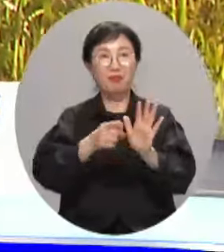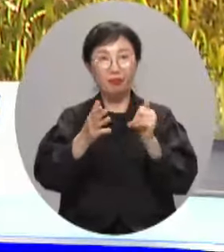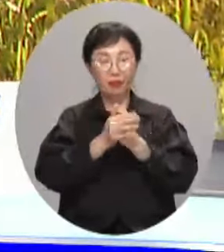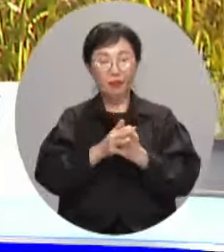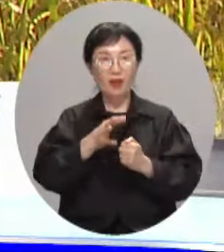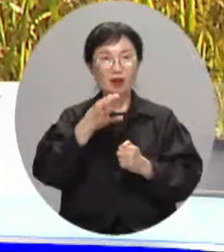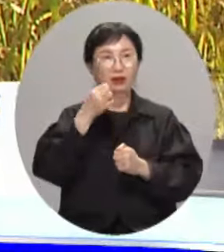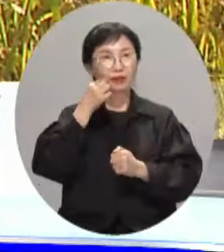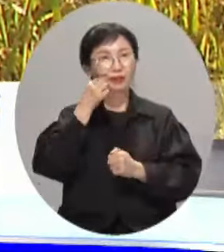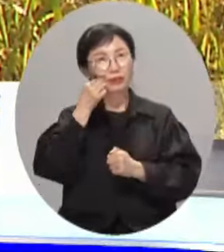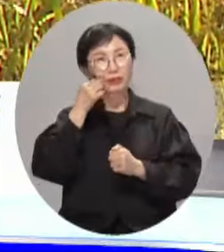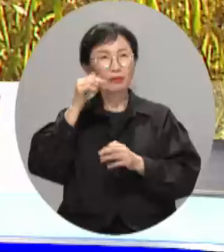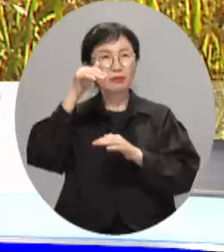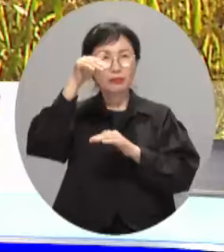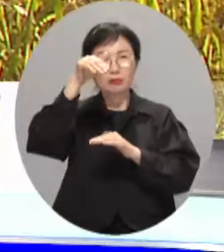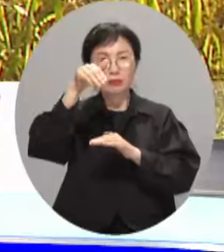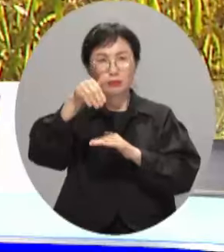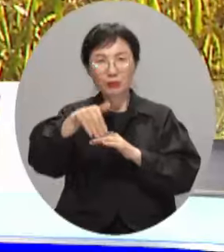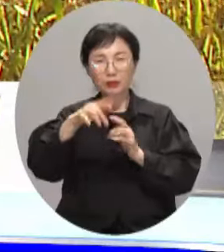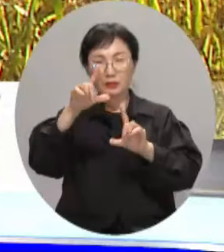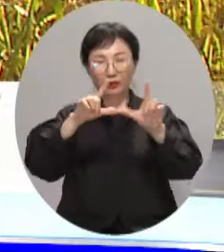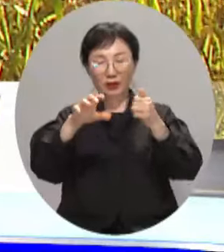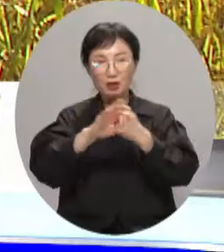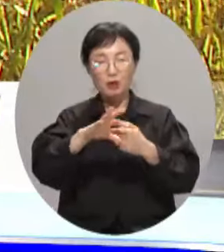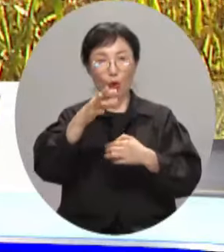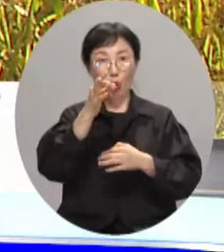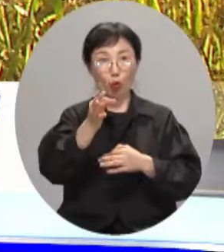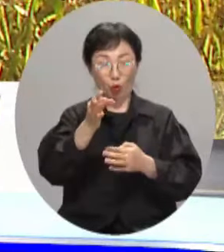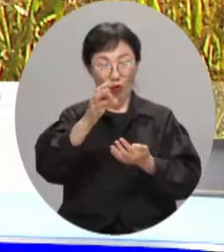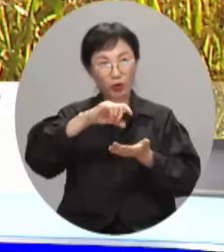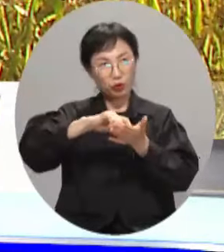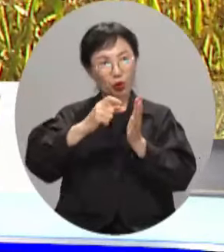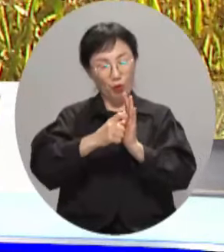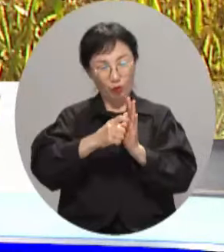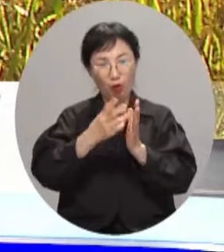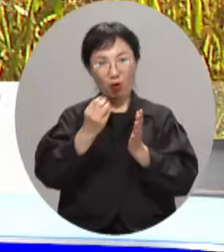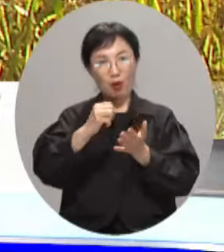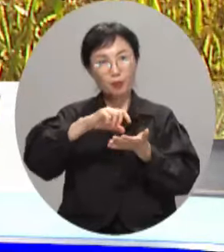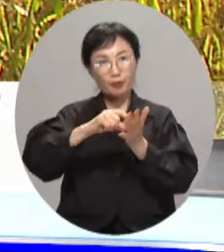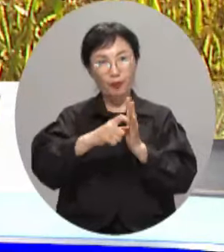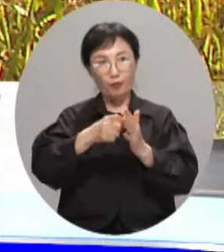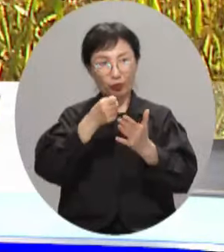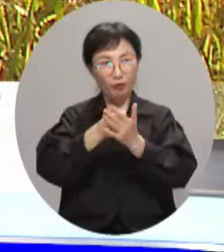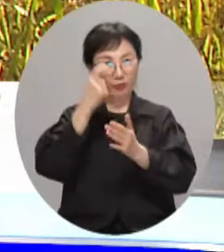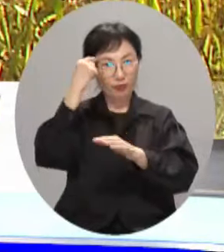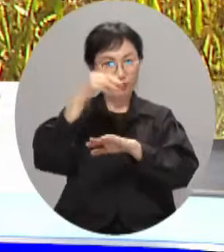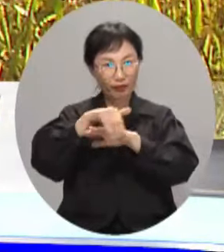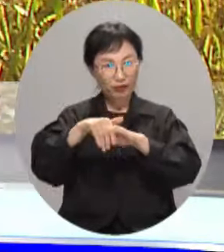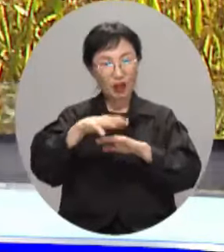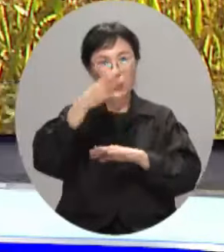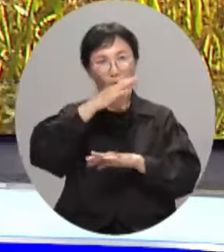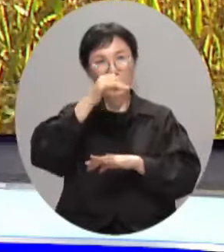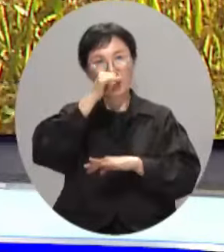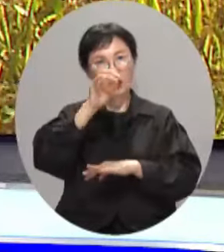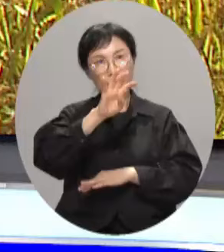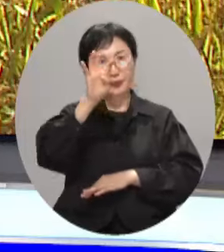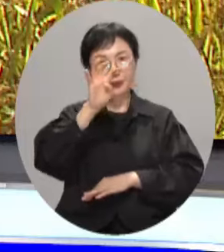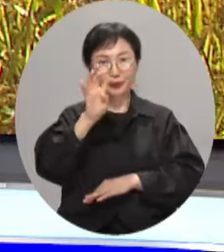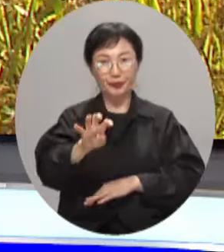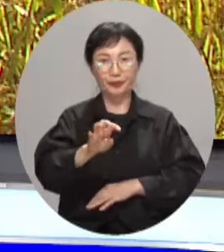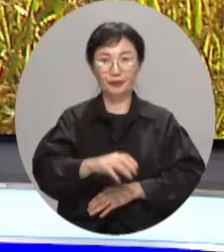갈수록 추락하는 상황에서 일단 가격이라도 잡아보겠다는 건데 실효성을 거둘 때는 의문입니다 조수영